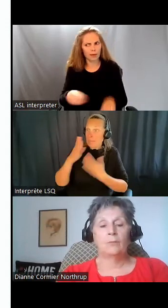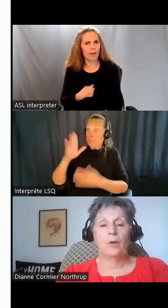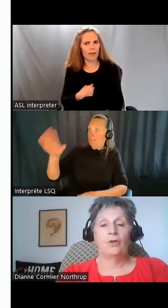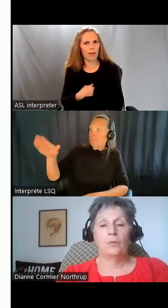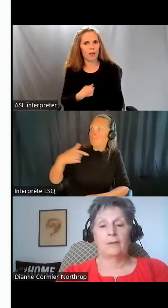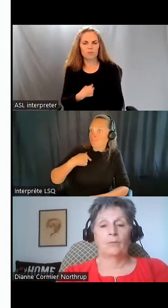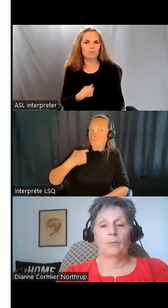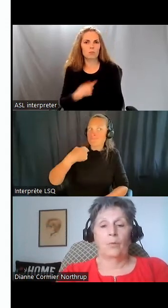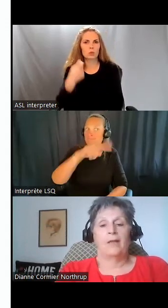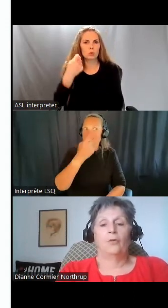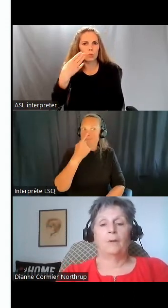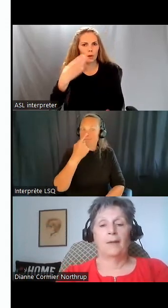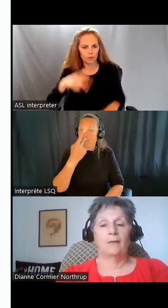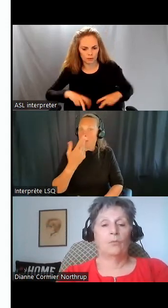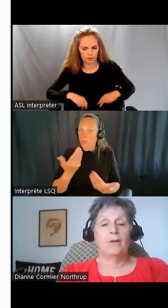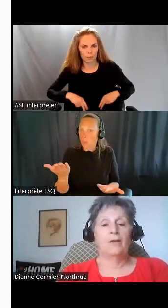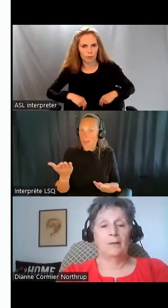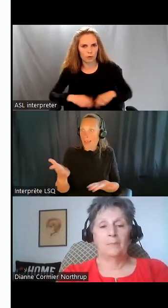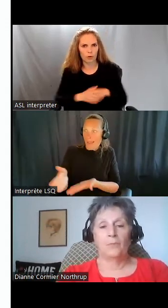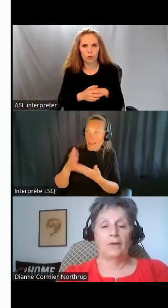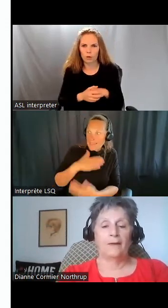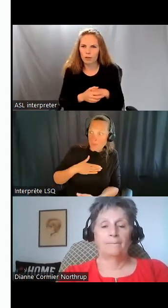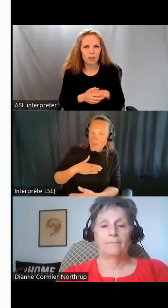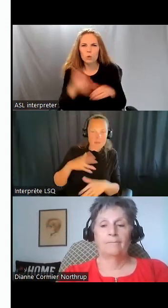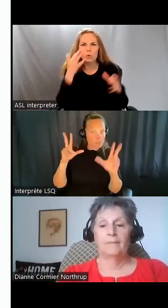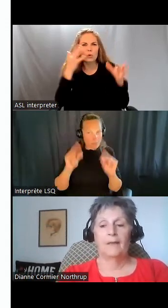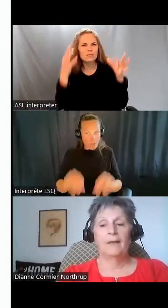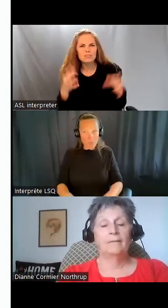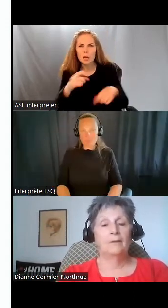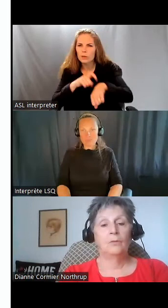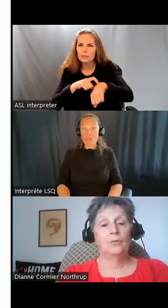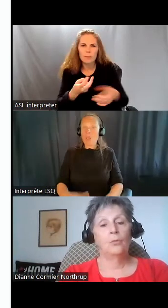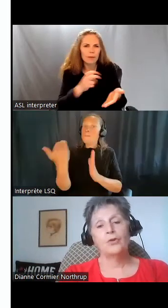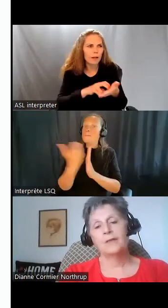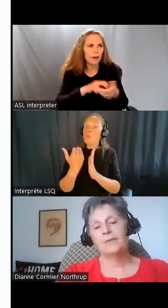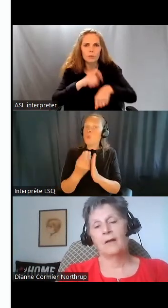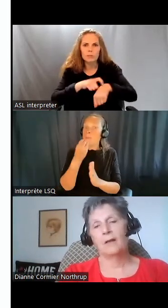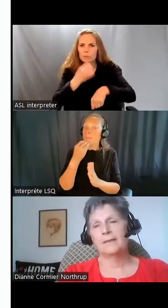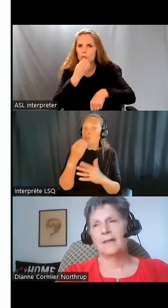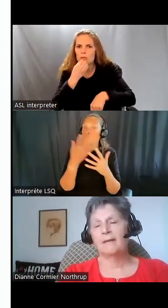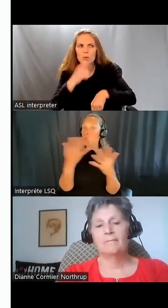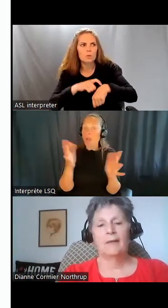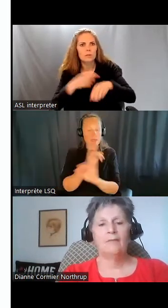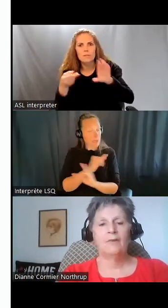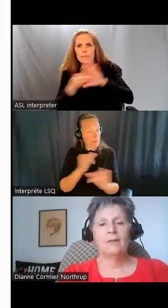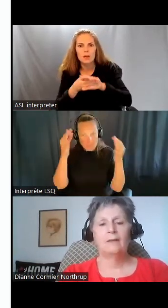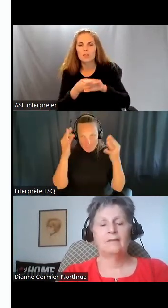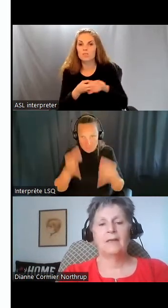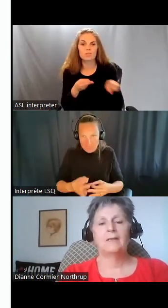vous ne pouvez même pas prendre des décisions par rapport à ce que vous mangez, quand vous mangez, ce que vous allez manger, quand vous allez au lit, à quelle heure vous allez au lit.